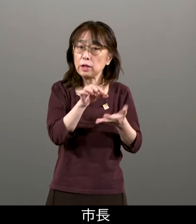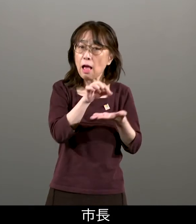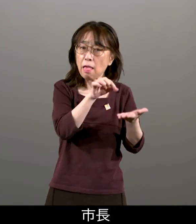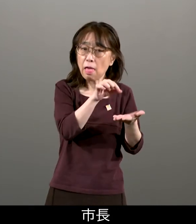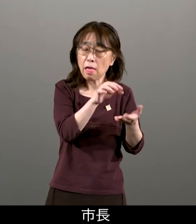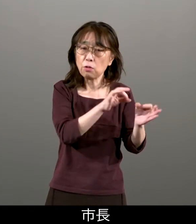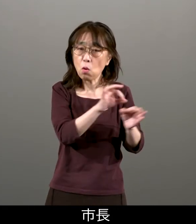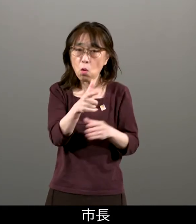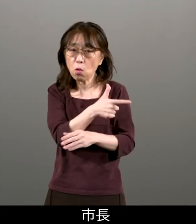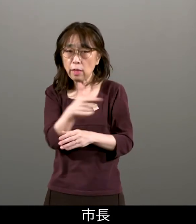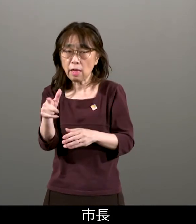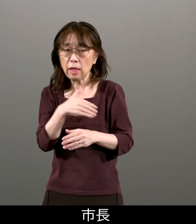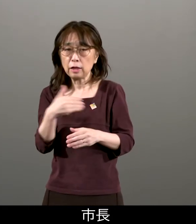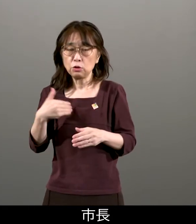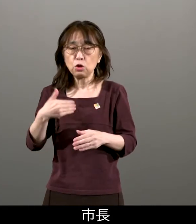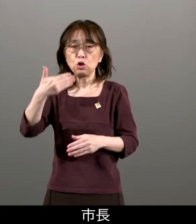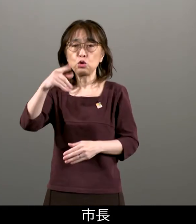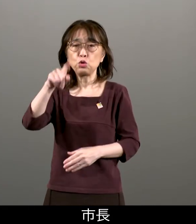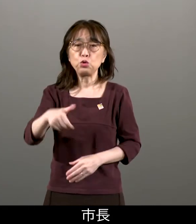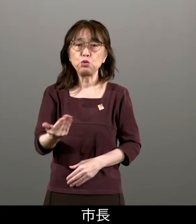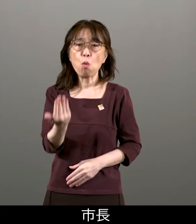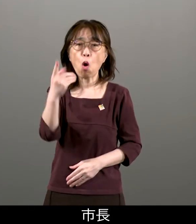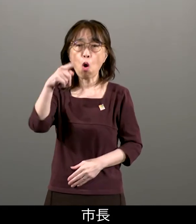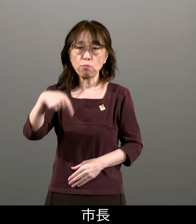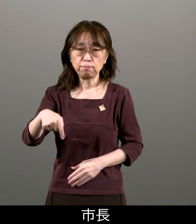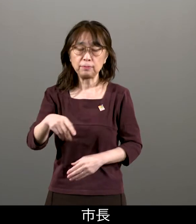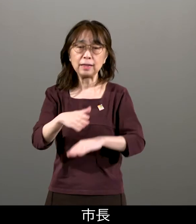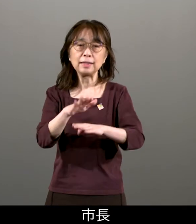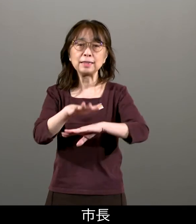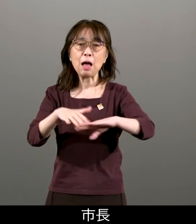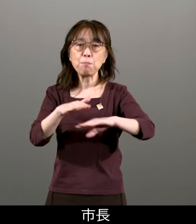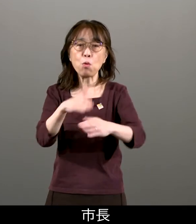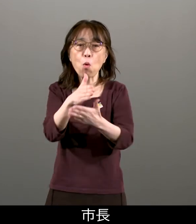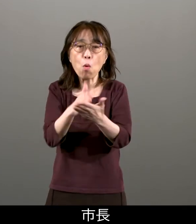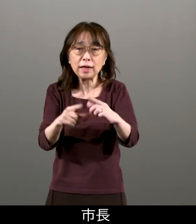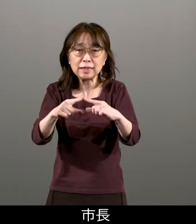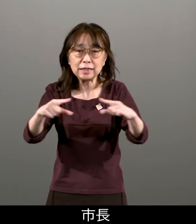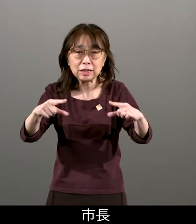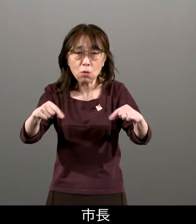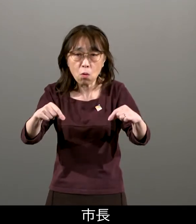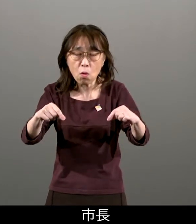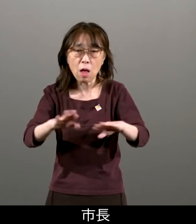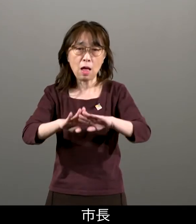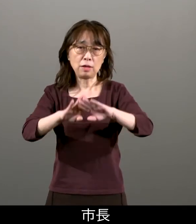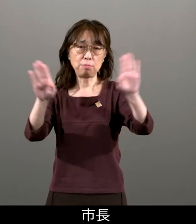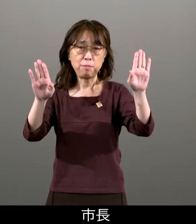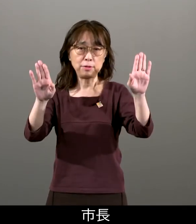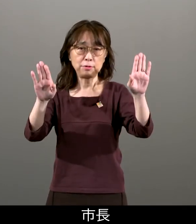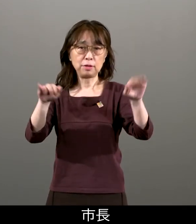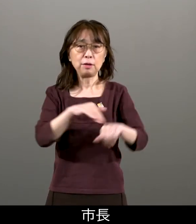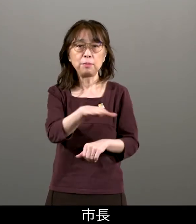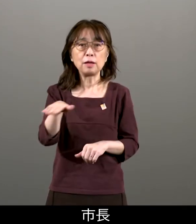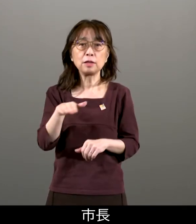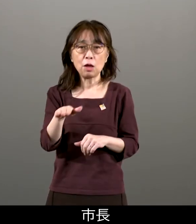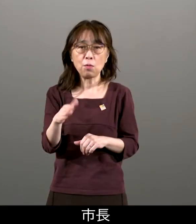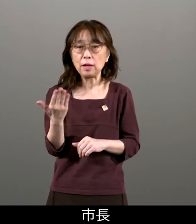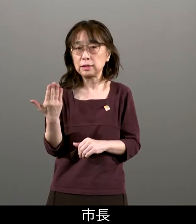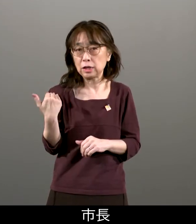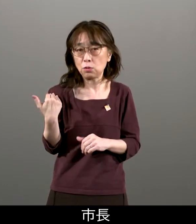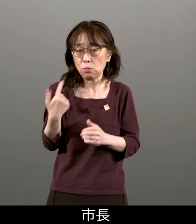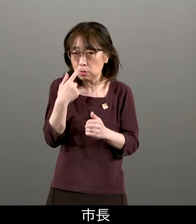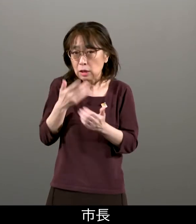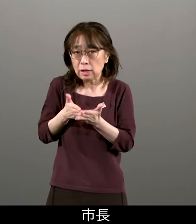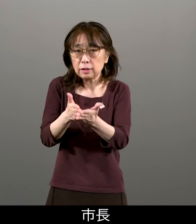るクーポンを配布する札幌割を開始をいたします。皆様におかれましては、先ほども申し上げましたとお